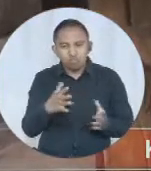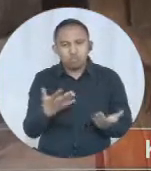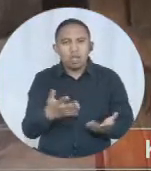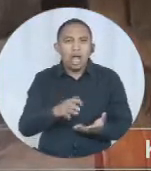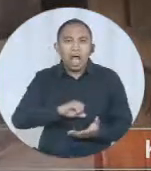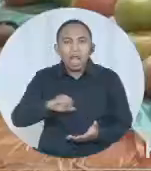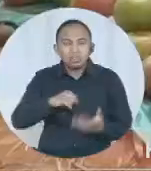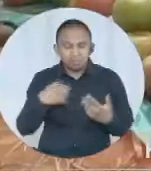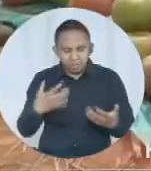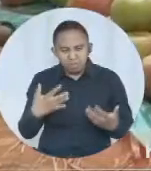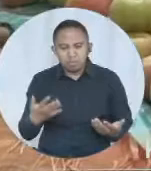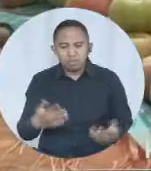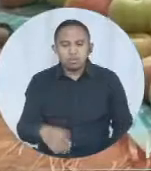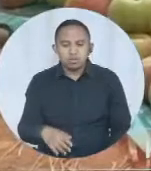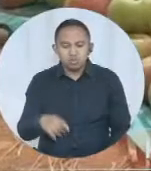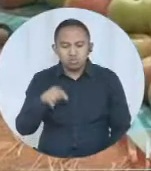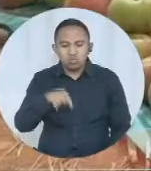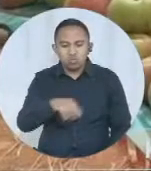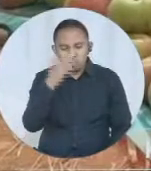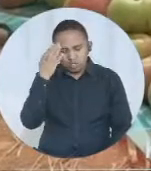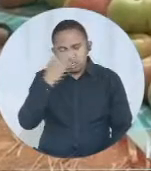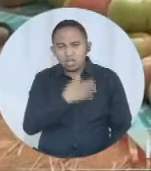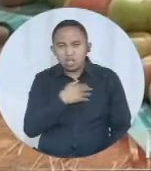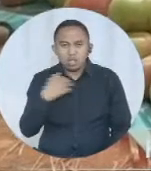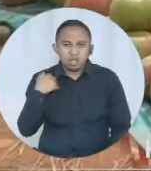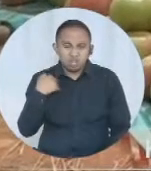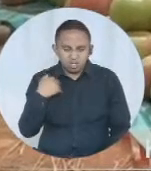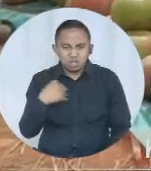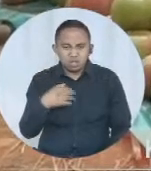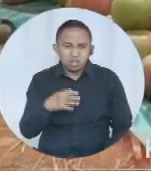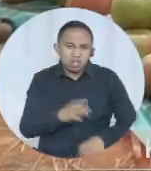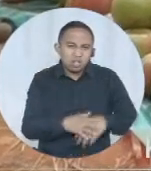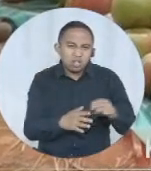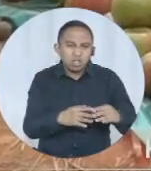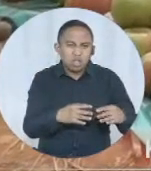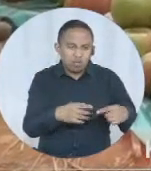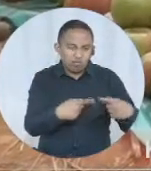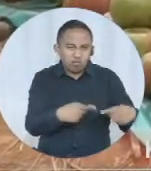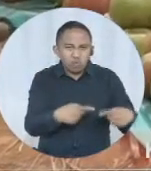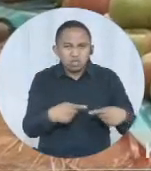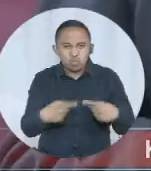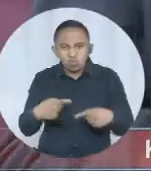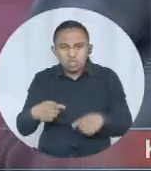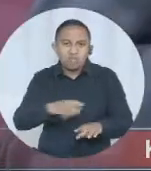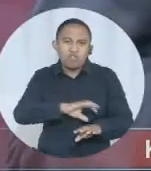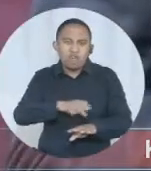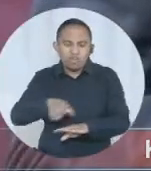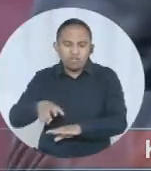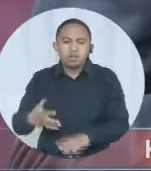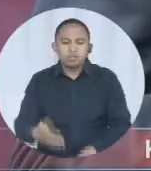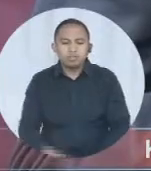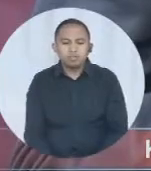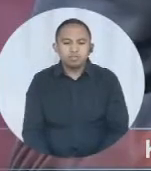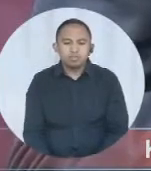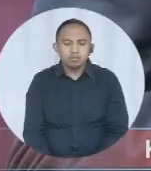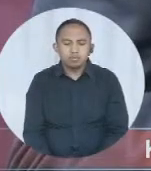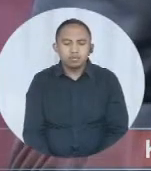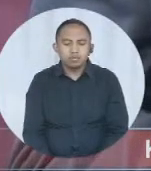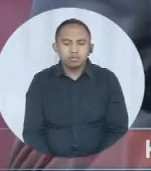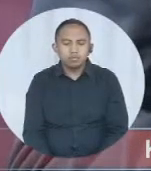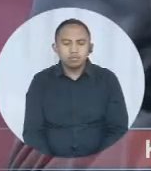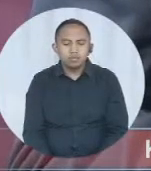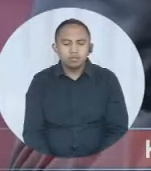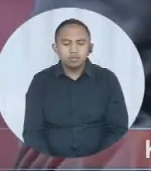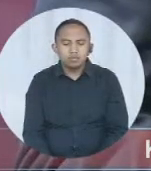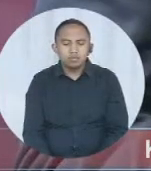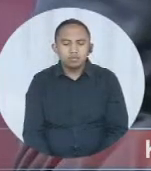teo ilay tetika asan'ny fitondram-panjakana tany ketsa indostrialy isamparitra. Rehefa manosika amin'ny fanjakana ohatra